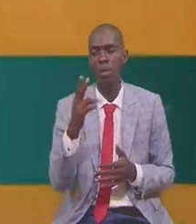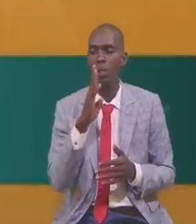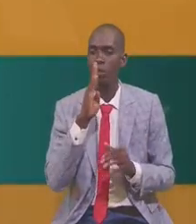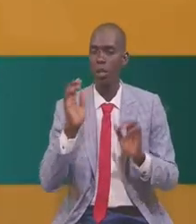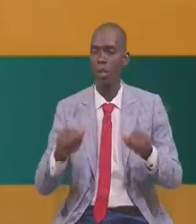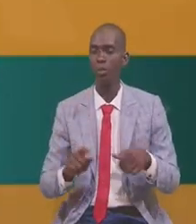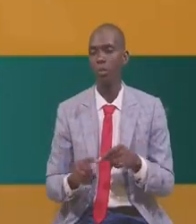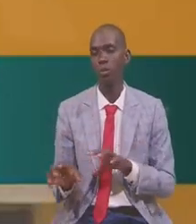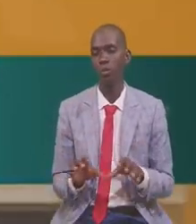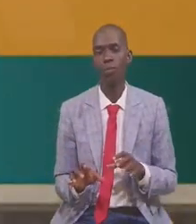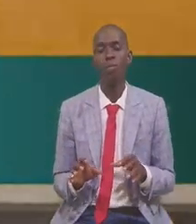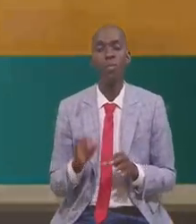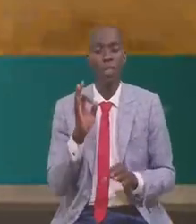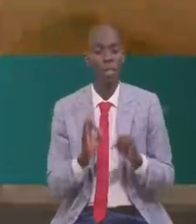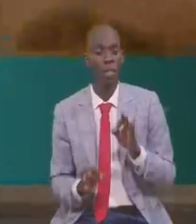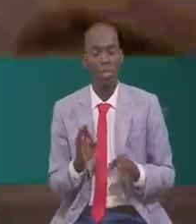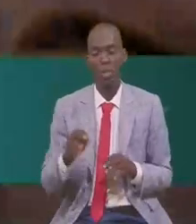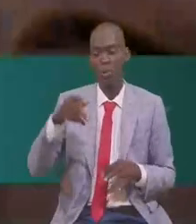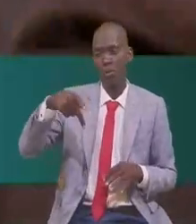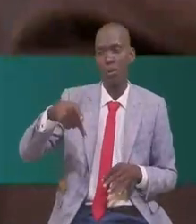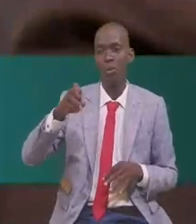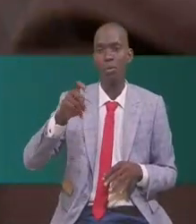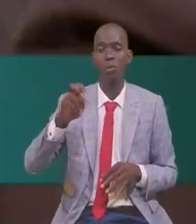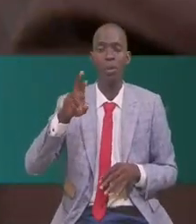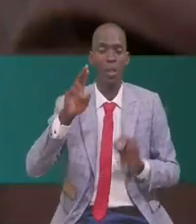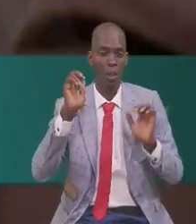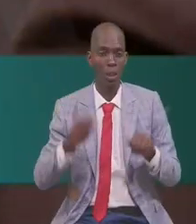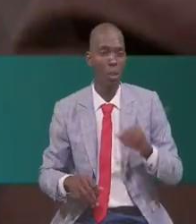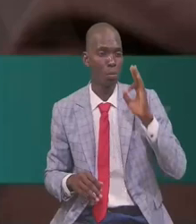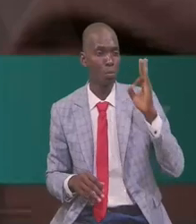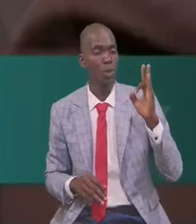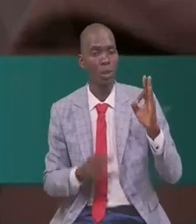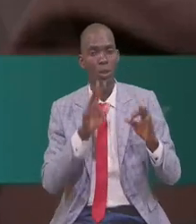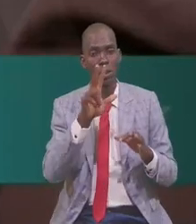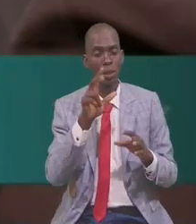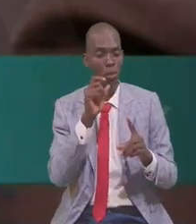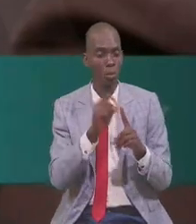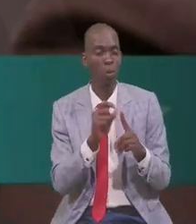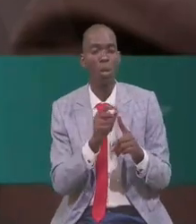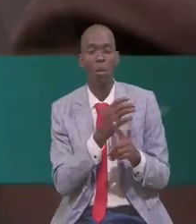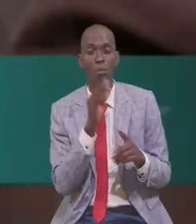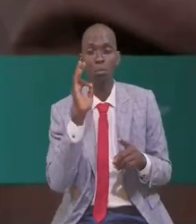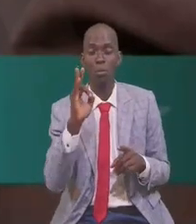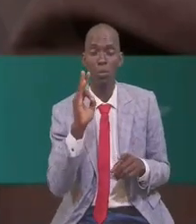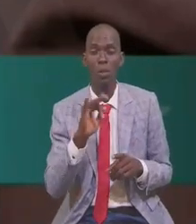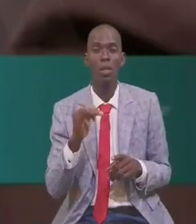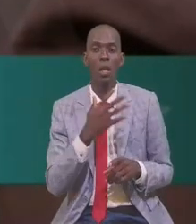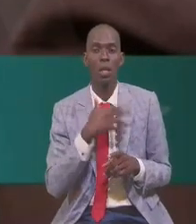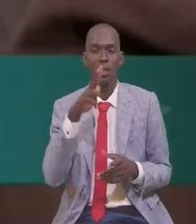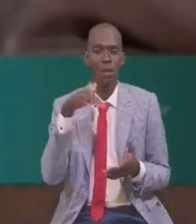Pierre pouvait prêcher un message et 3000 sont venus dans le royaume de